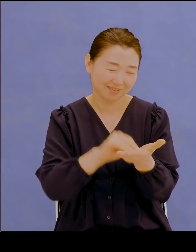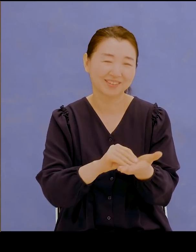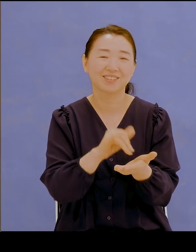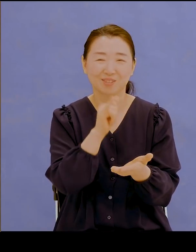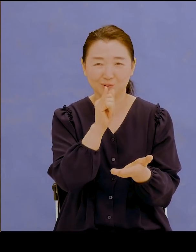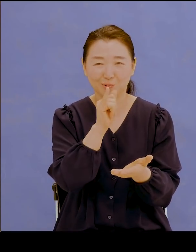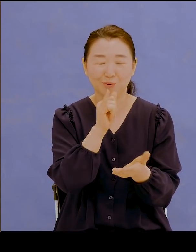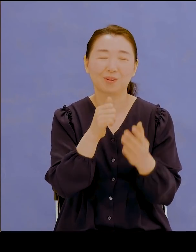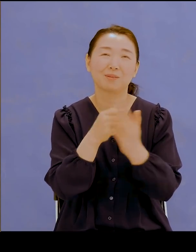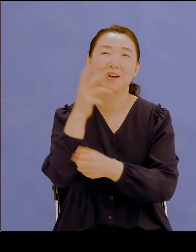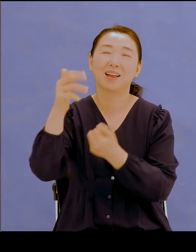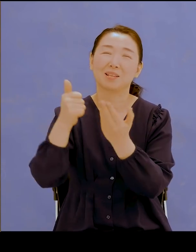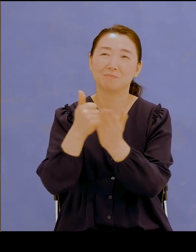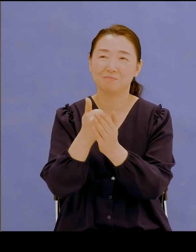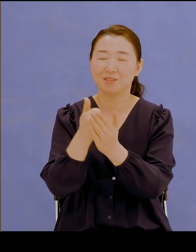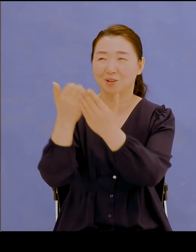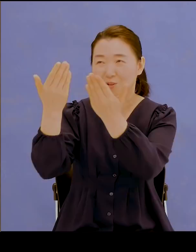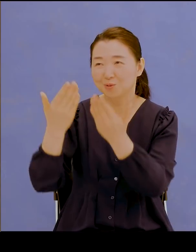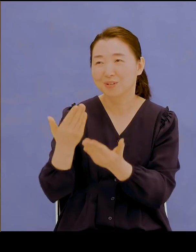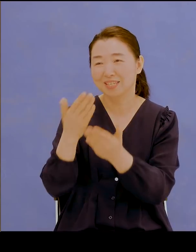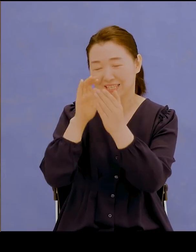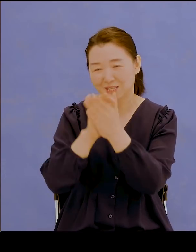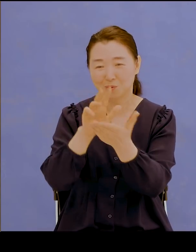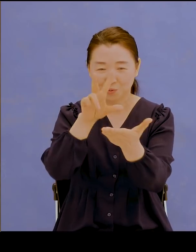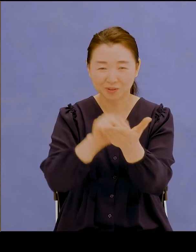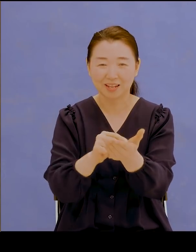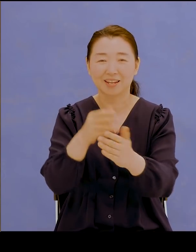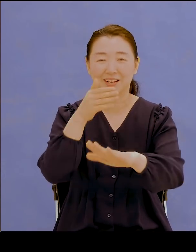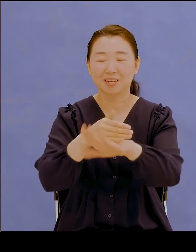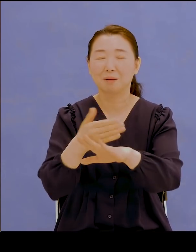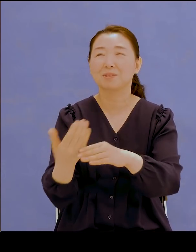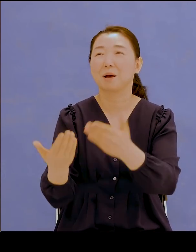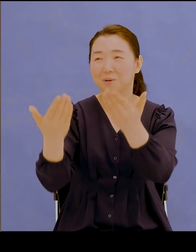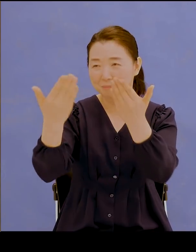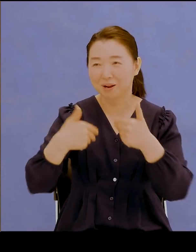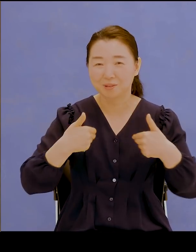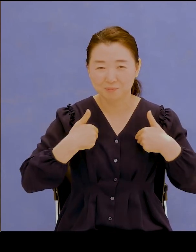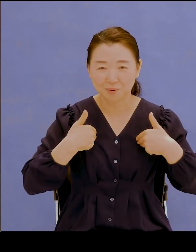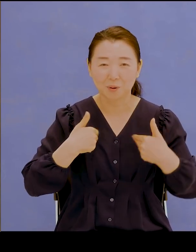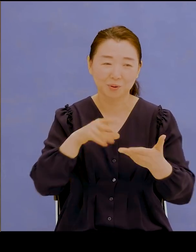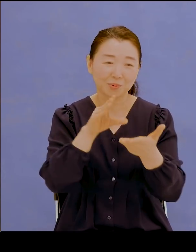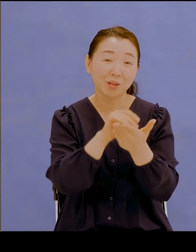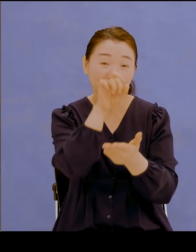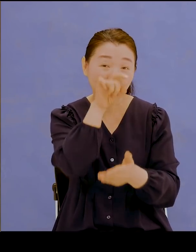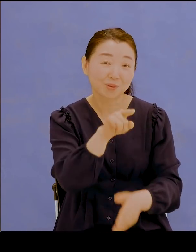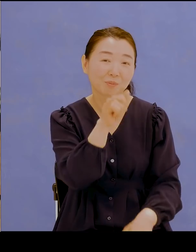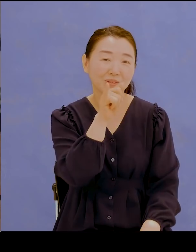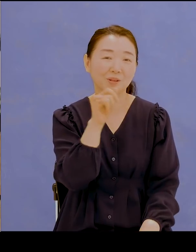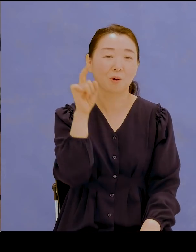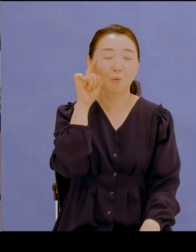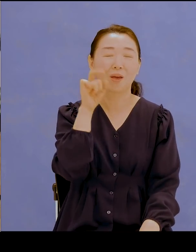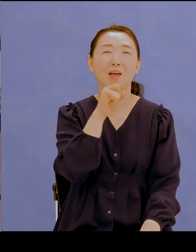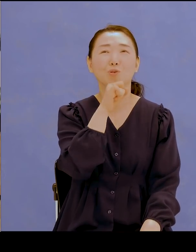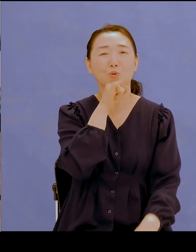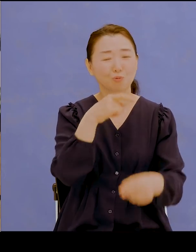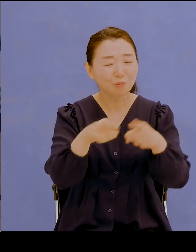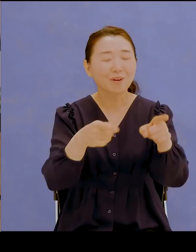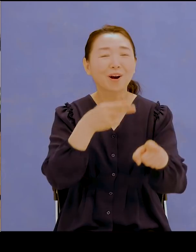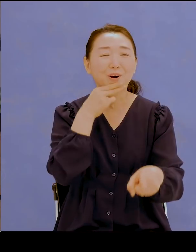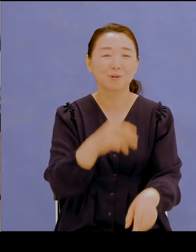때문에 하나님께서 주신 그 기도 숙제를 네네. 감사함으로 받고 그 숙제는 장점이 있어요. 점수가